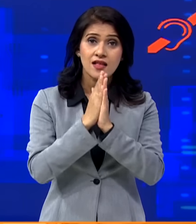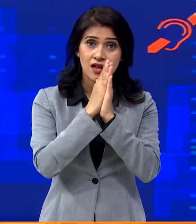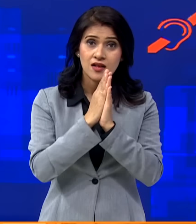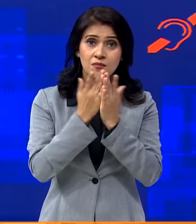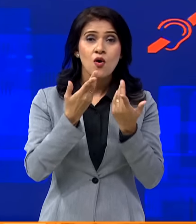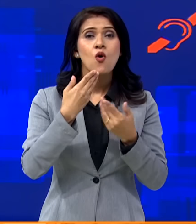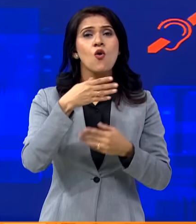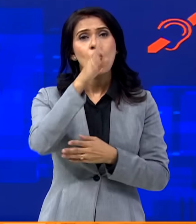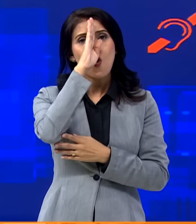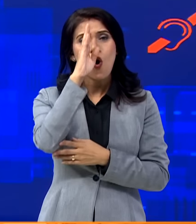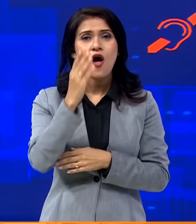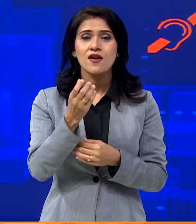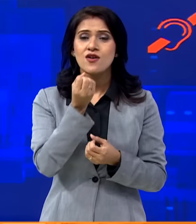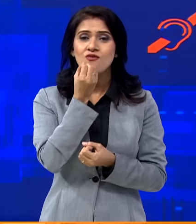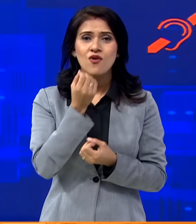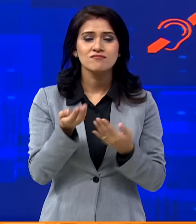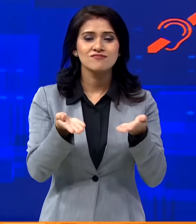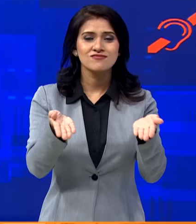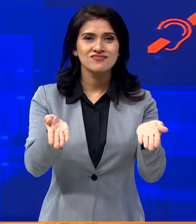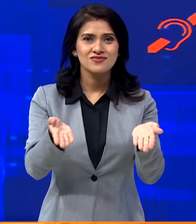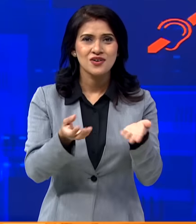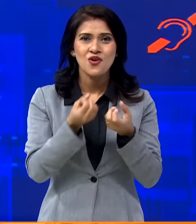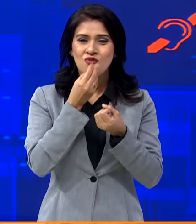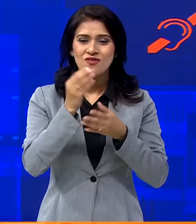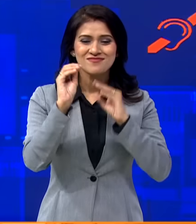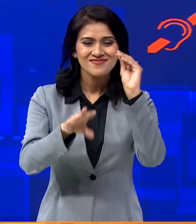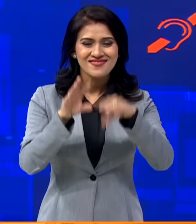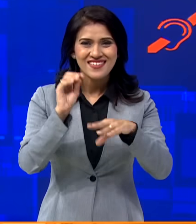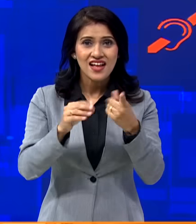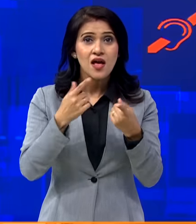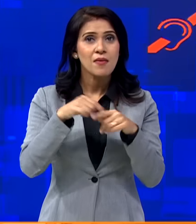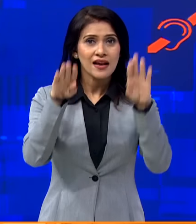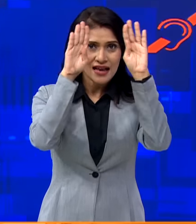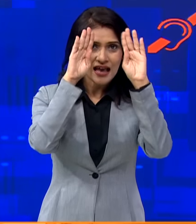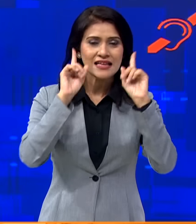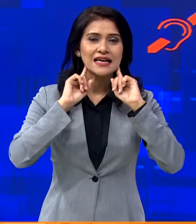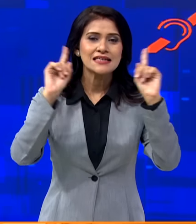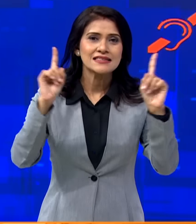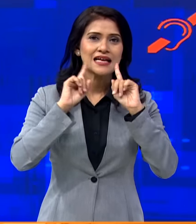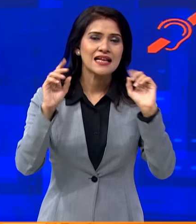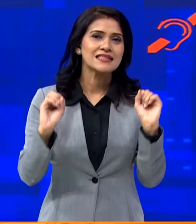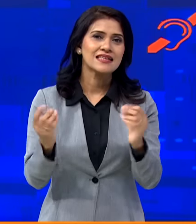देवता पुष्प बरसाने लगे और गधे चिल्लाने लगे